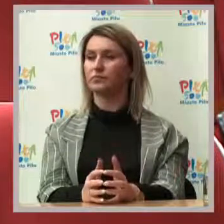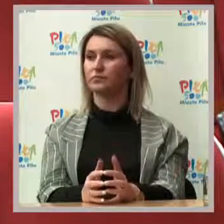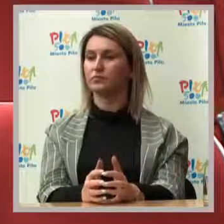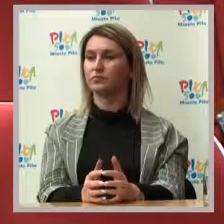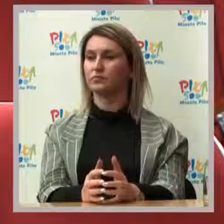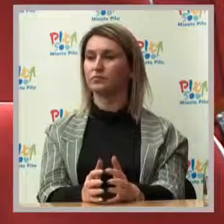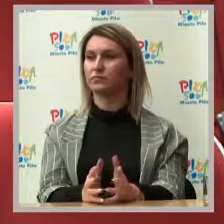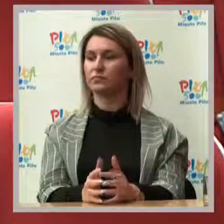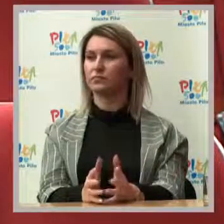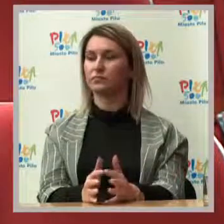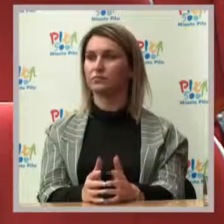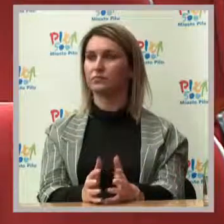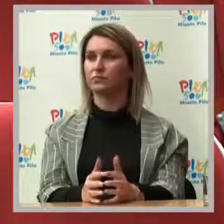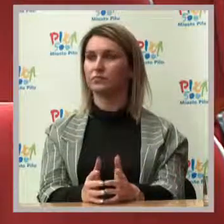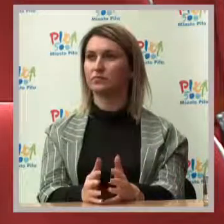wskaźnik modyfikować.